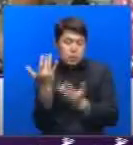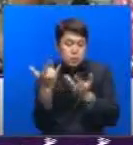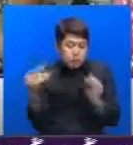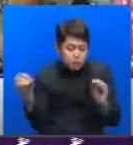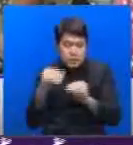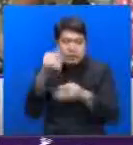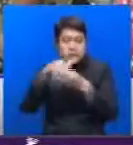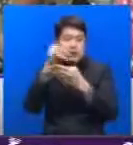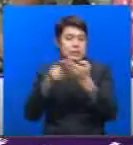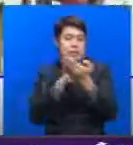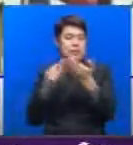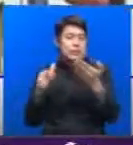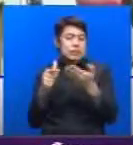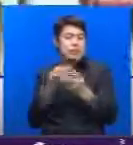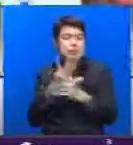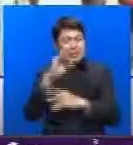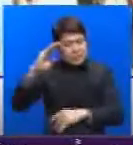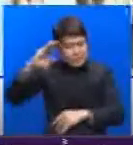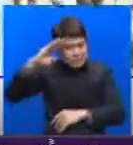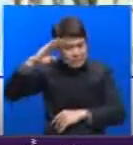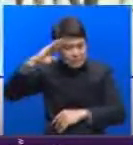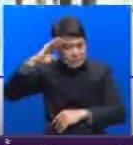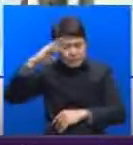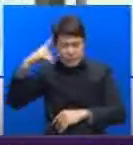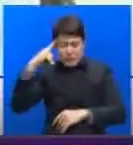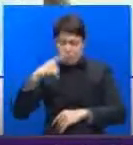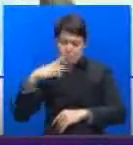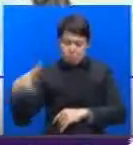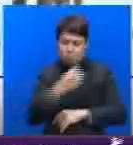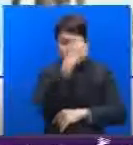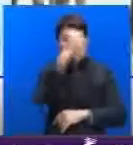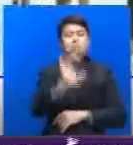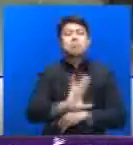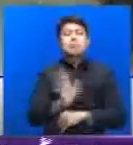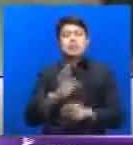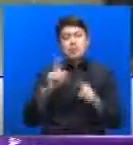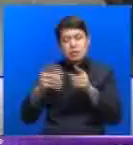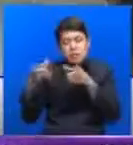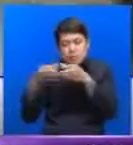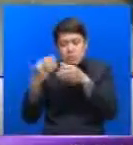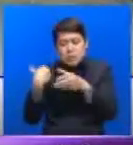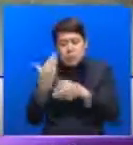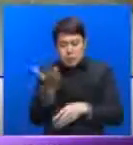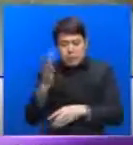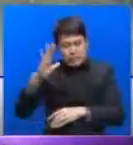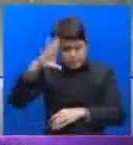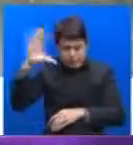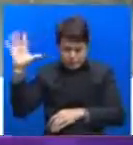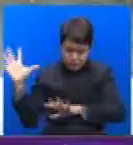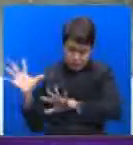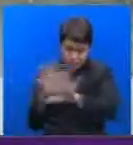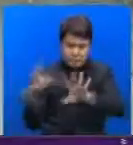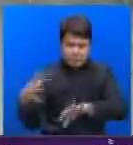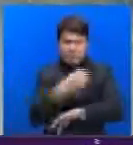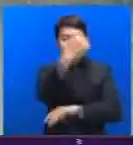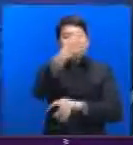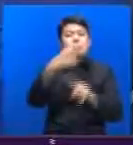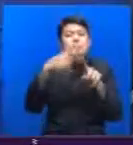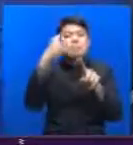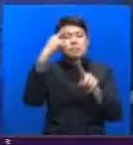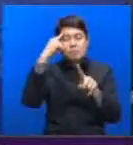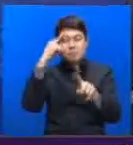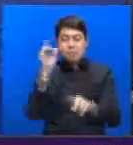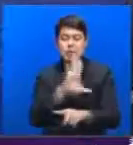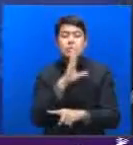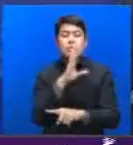ีความสมบุญโดยเชื่อว่ฐหารจะไม่ออกมาปฏิวัต์ ตามที่มีบางกล่มเรีกร้องทั้งด้านในโรภัฑรลุฮ、